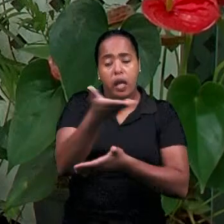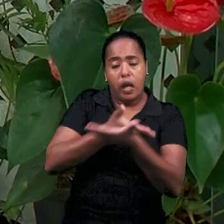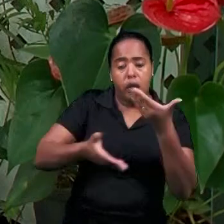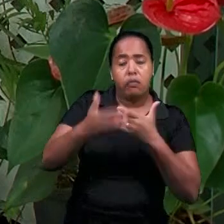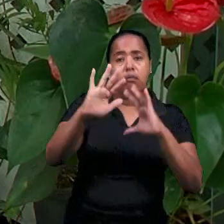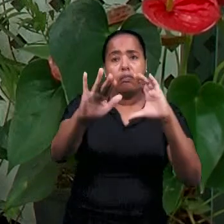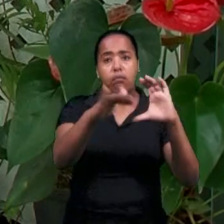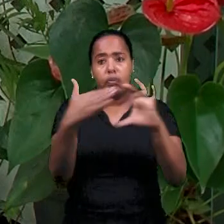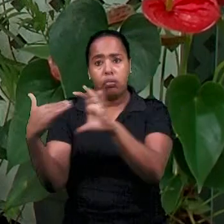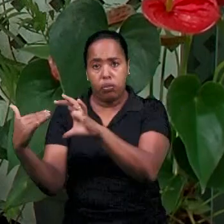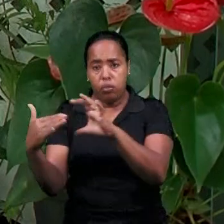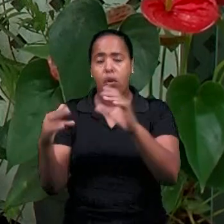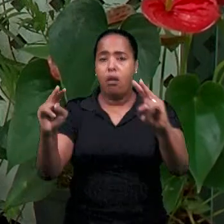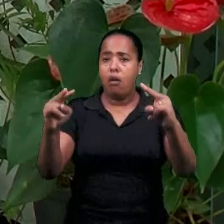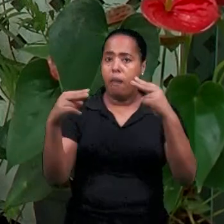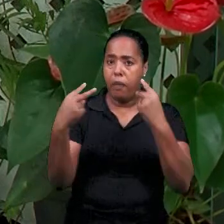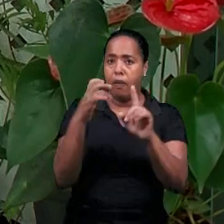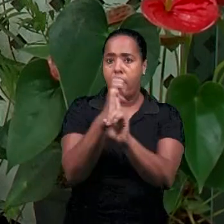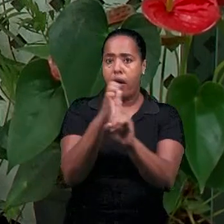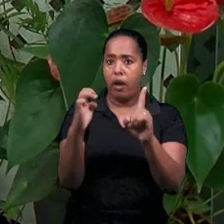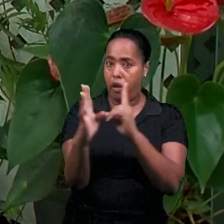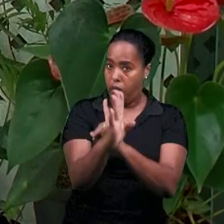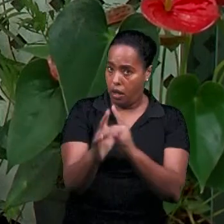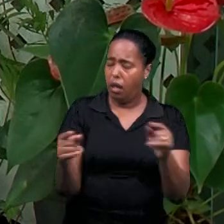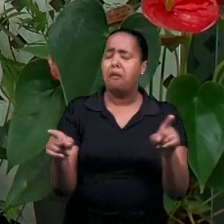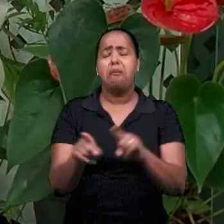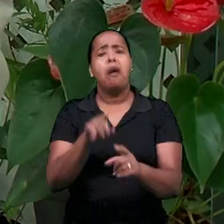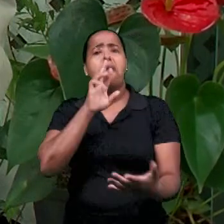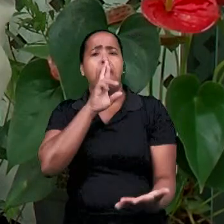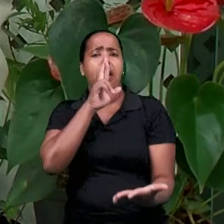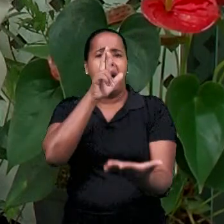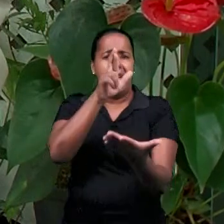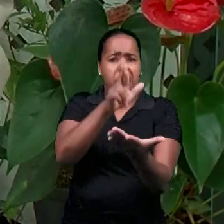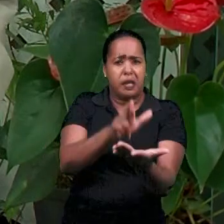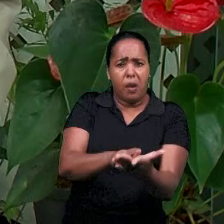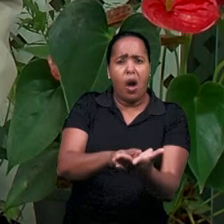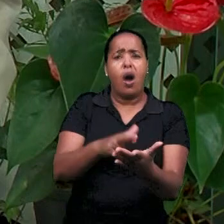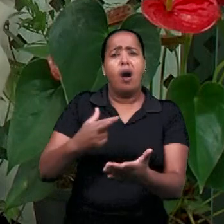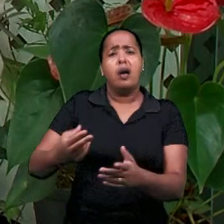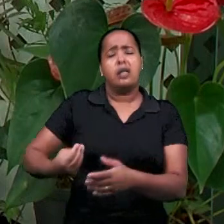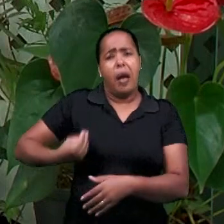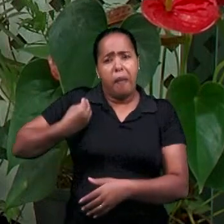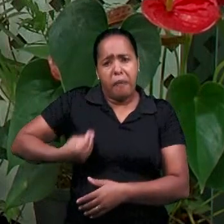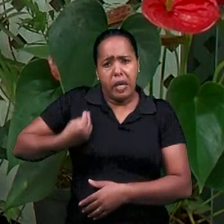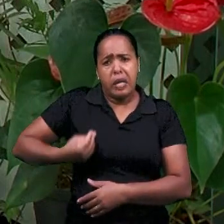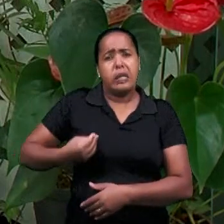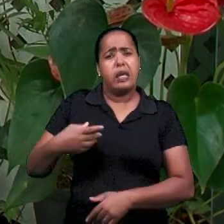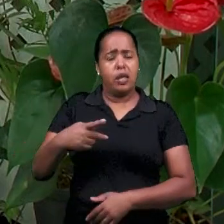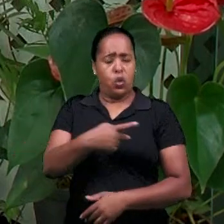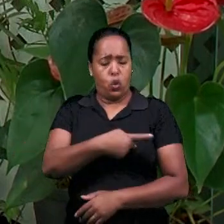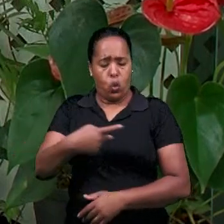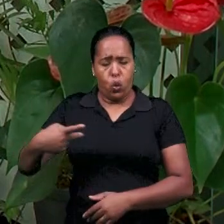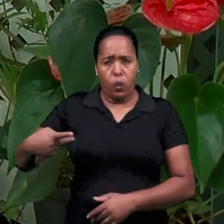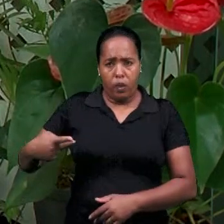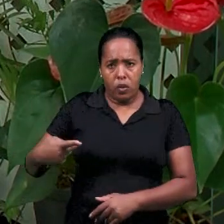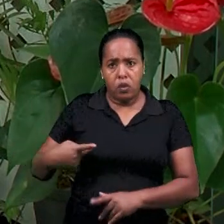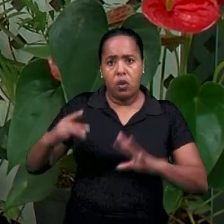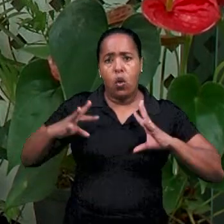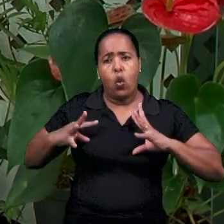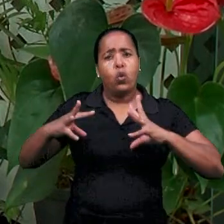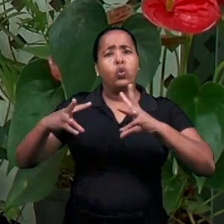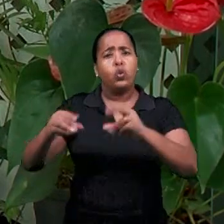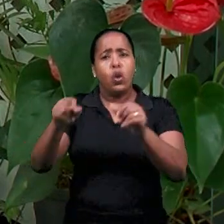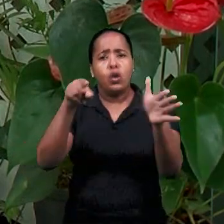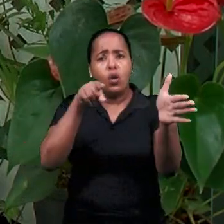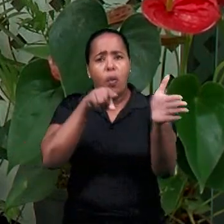les églises puissent participer de l'école biblique dominicale avec une réponse avec la présence du pasteur, tous